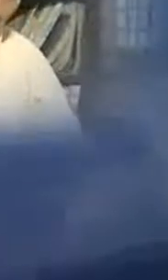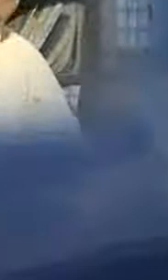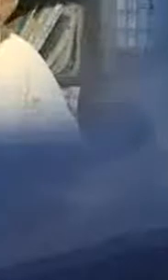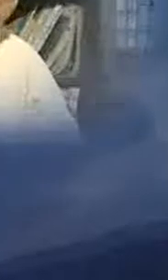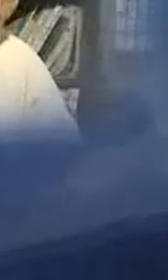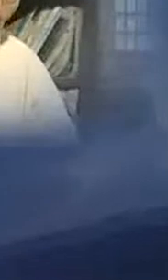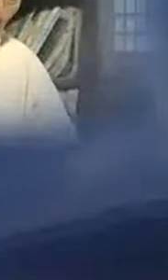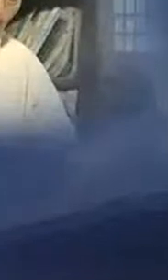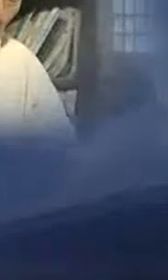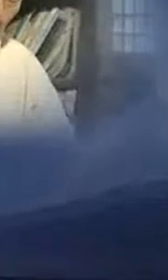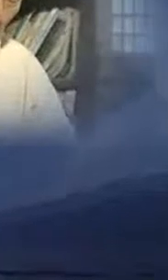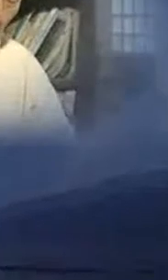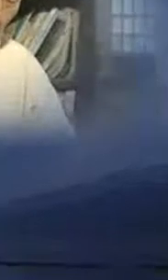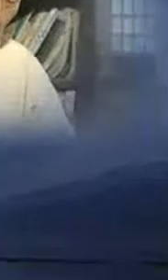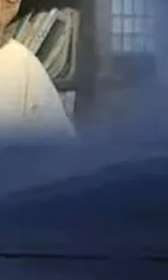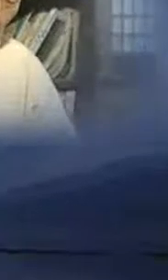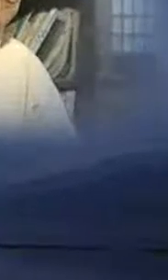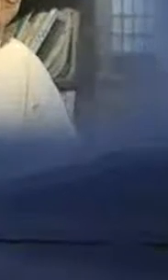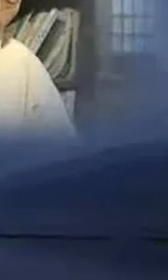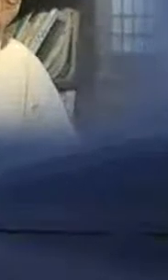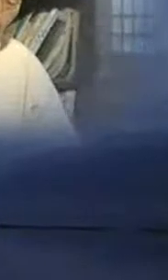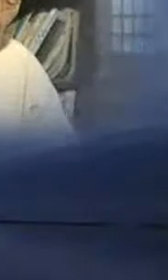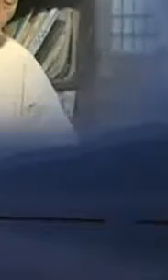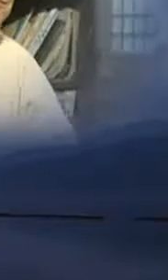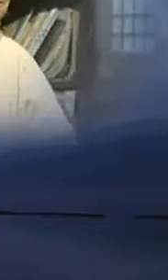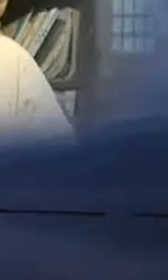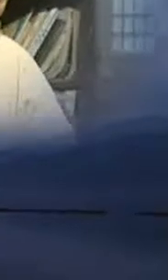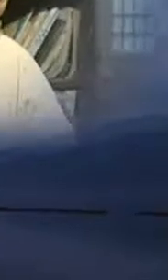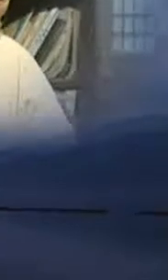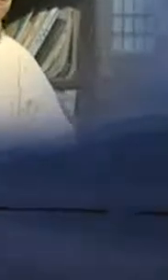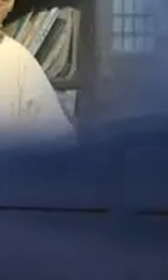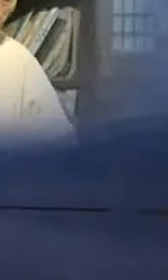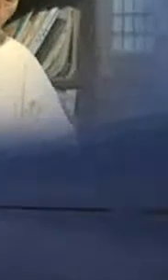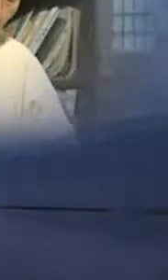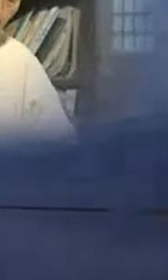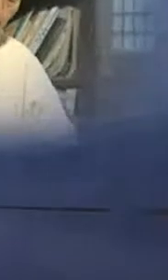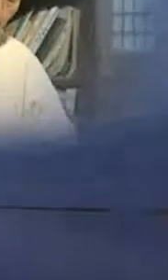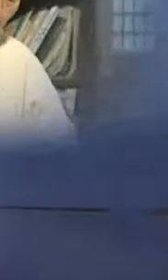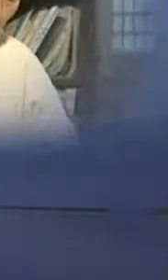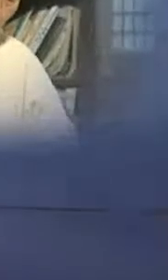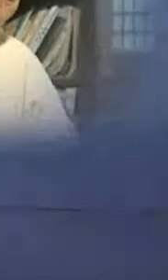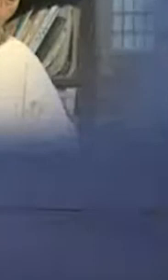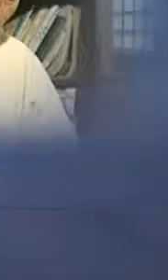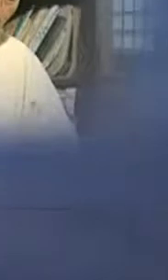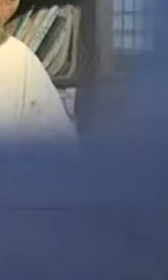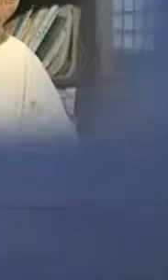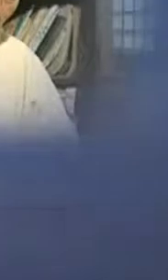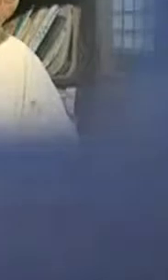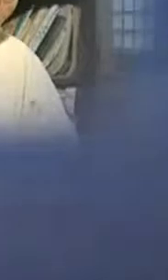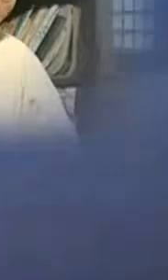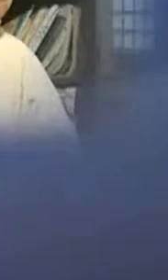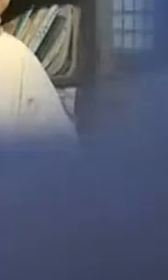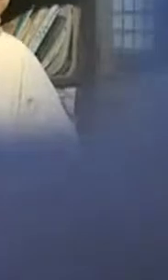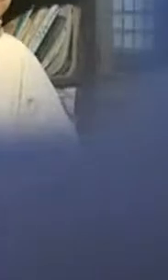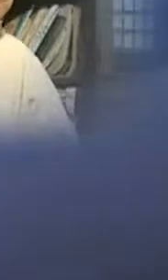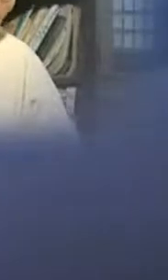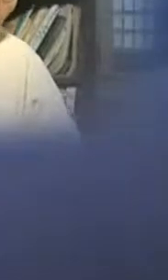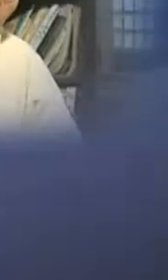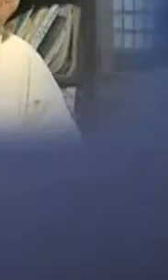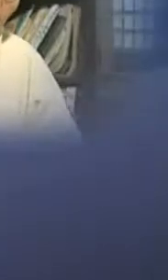꿈에나 아득히 보이는가. 향맑은 옥돌에 불이 달아 사랑은 타기도